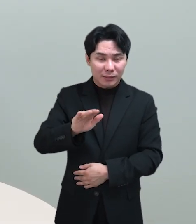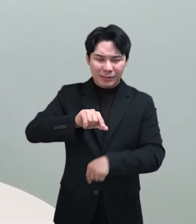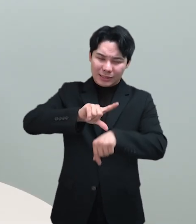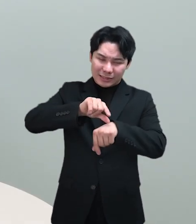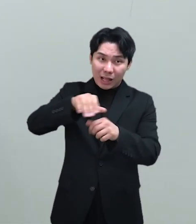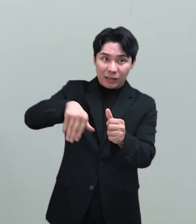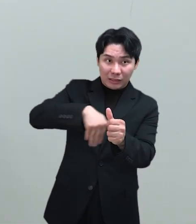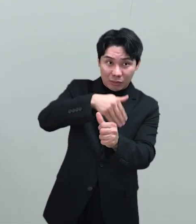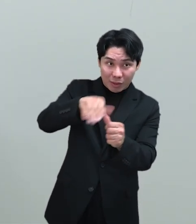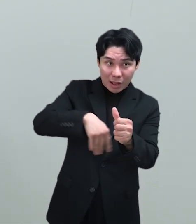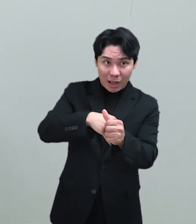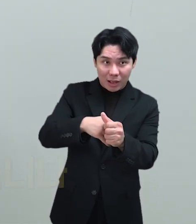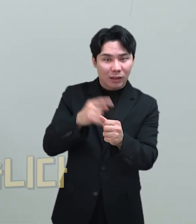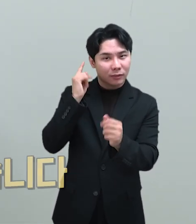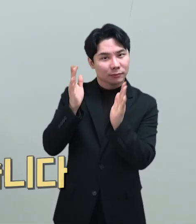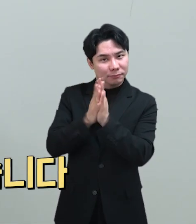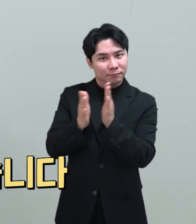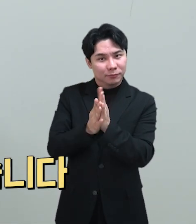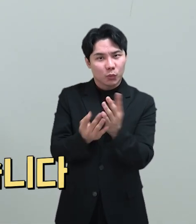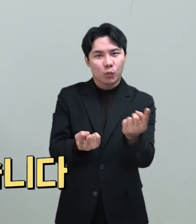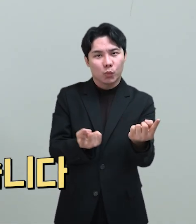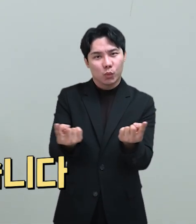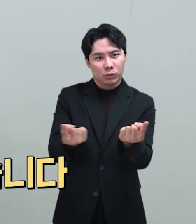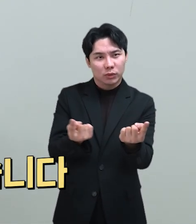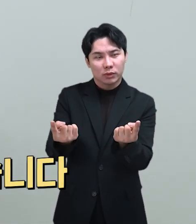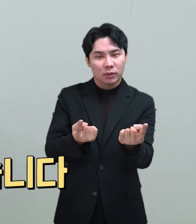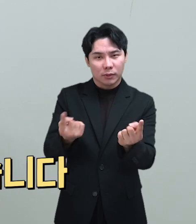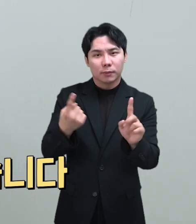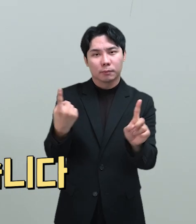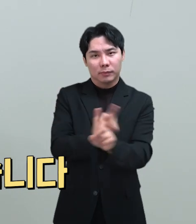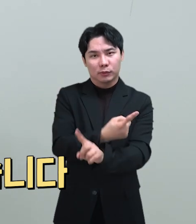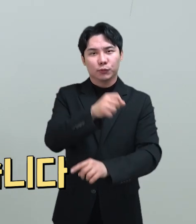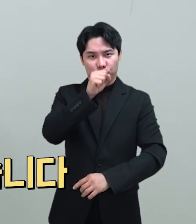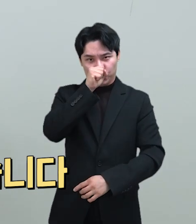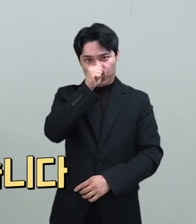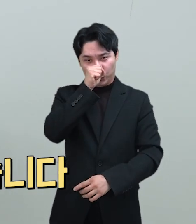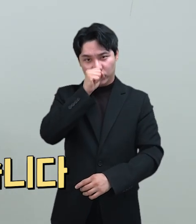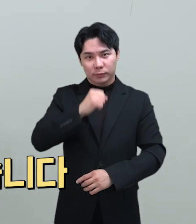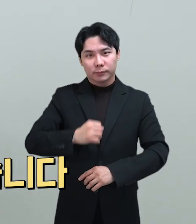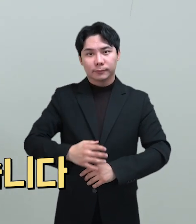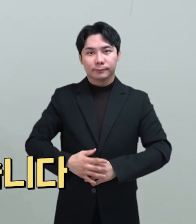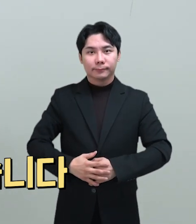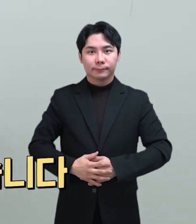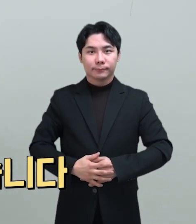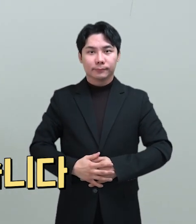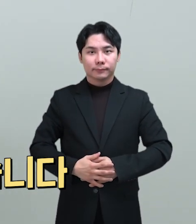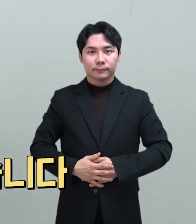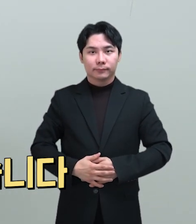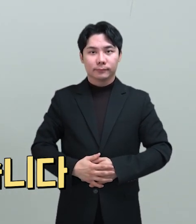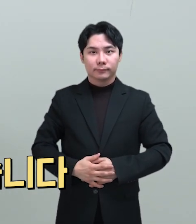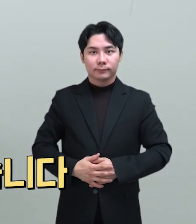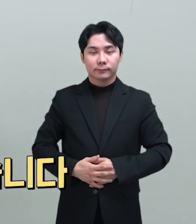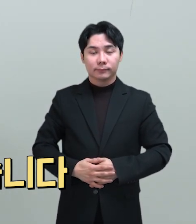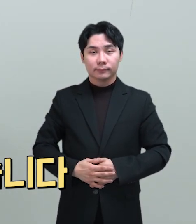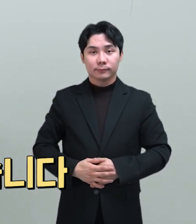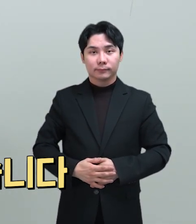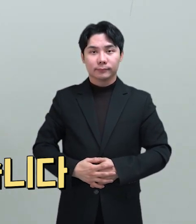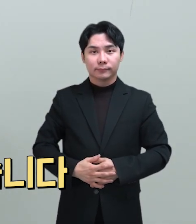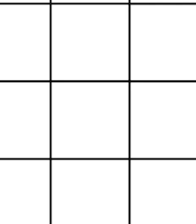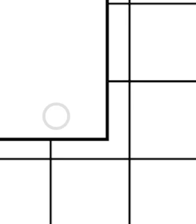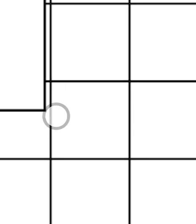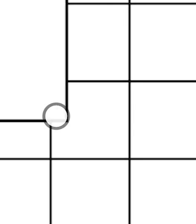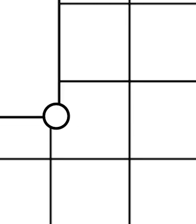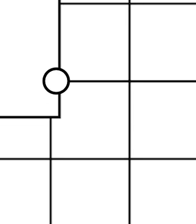딸릴 경우에는 둘을 교대로 하루 걸러서 이 날짜를 교차를 해서 번갈아 가며 해주는 것도 좋은